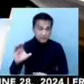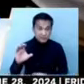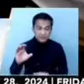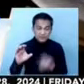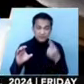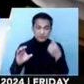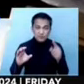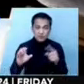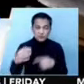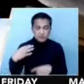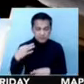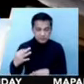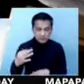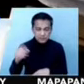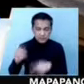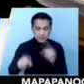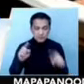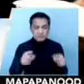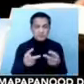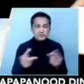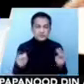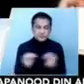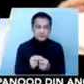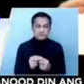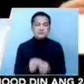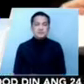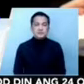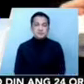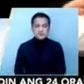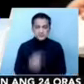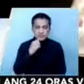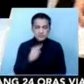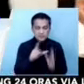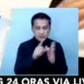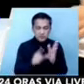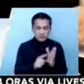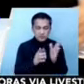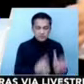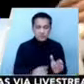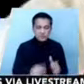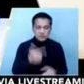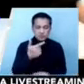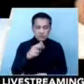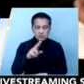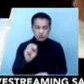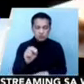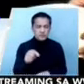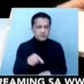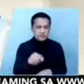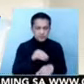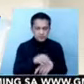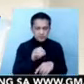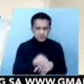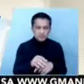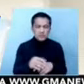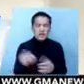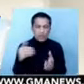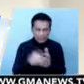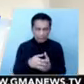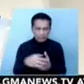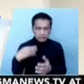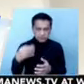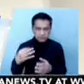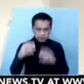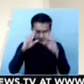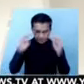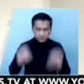tatakbo sa iba't ibang posisyon. At ayon sa abogado ni Guo, pinayuhan niya ito na tumakbo muli bilang mayor. Ako,